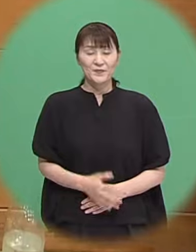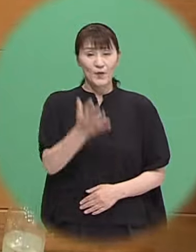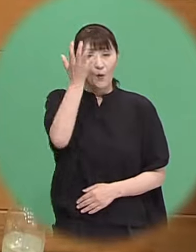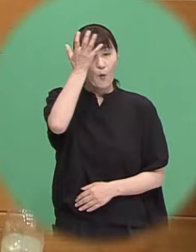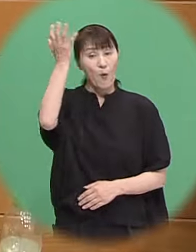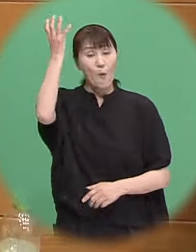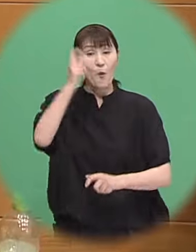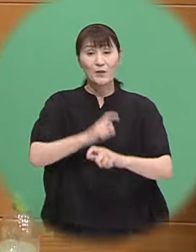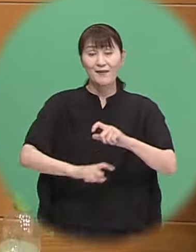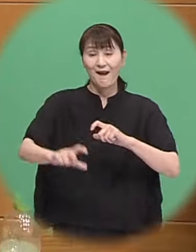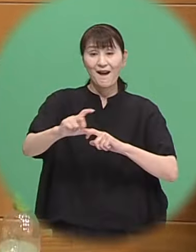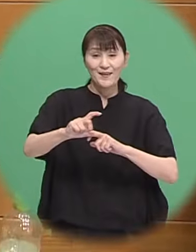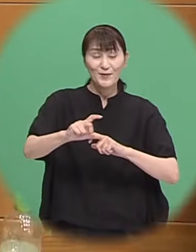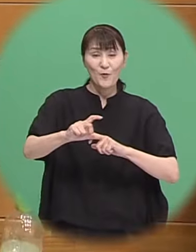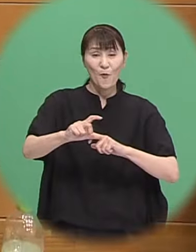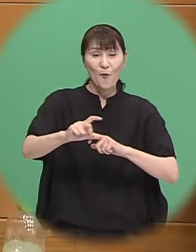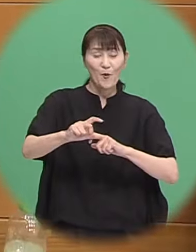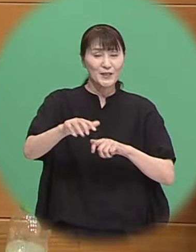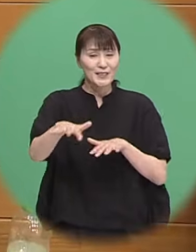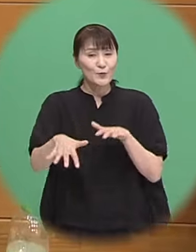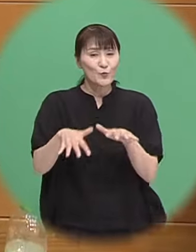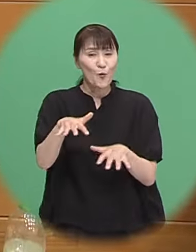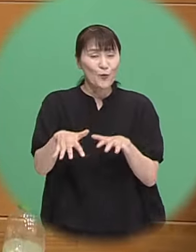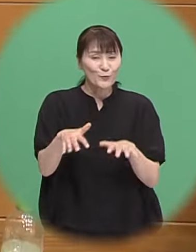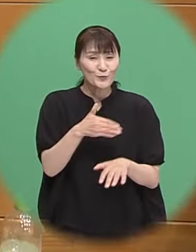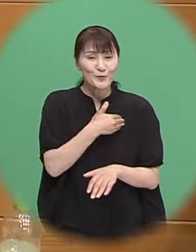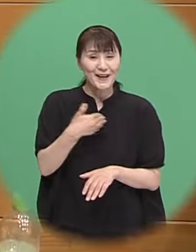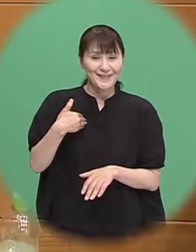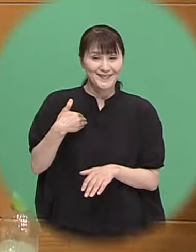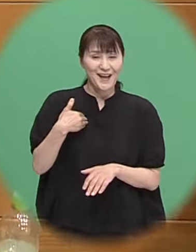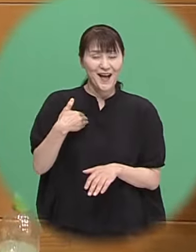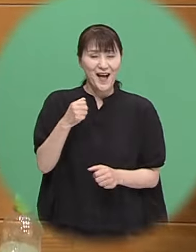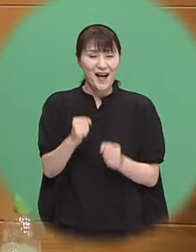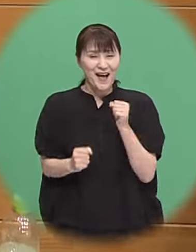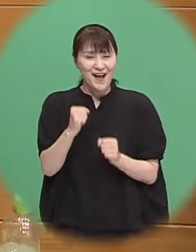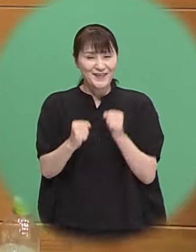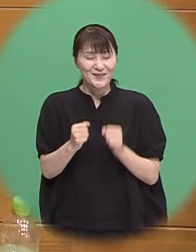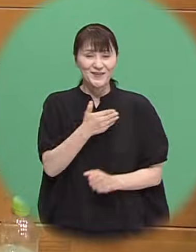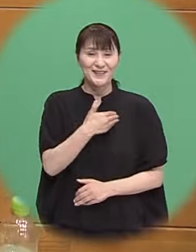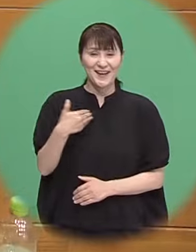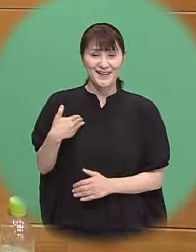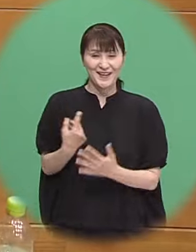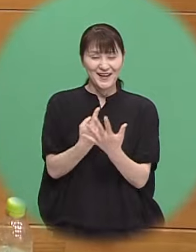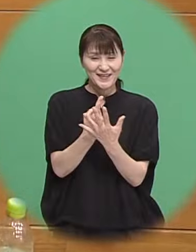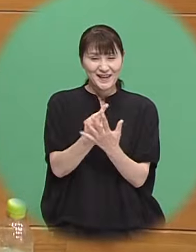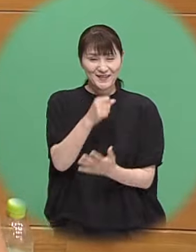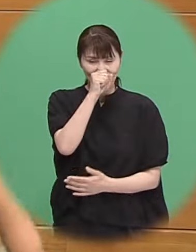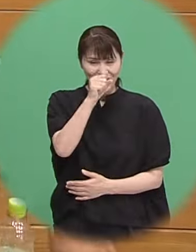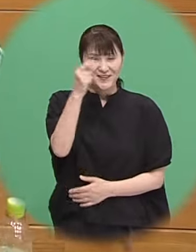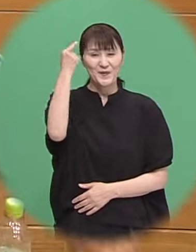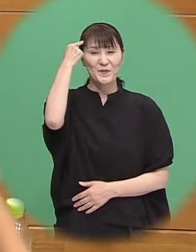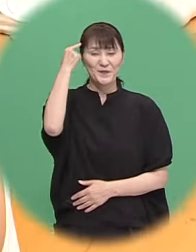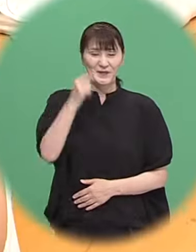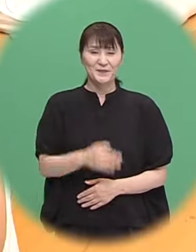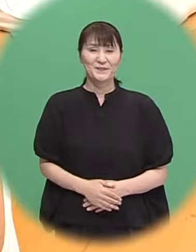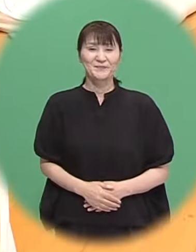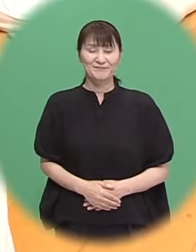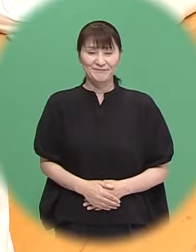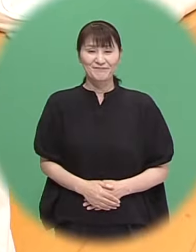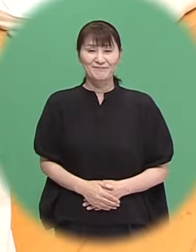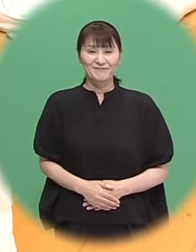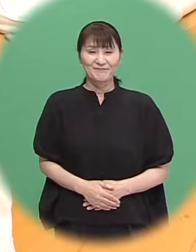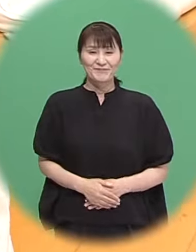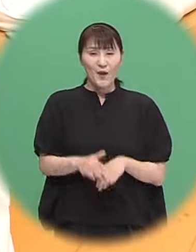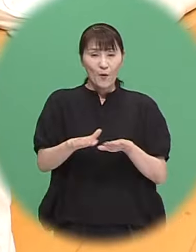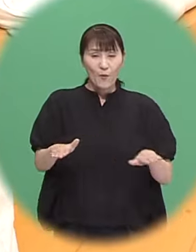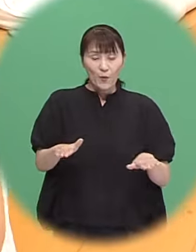思った以上に動けて子供もいっぱい走り回ってるので参加してよかったなと思っます本人